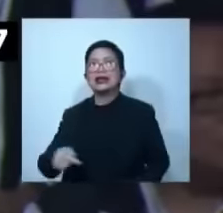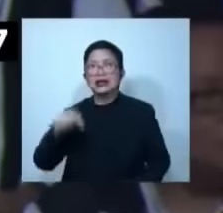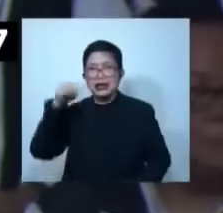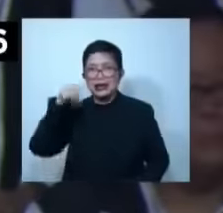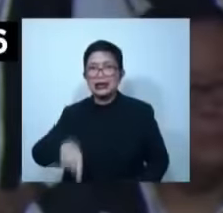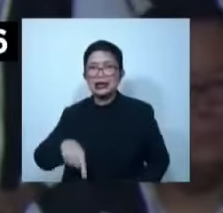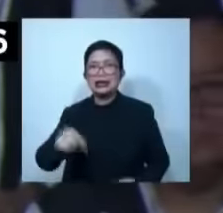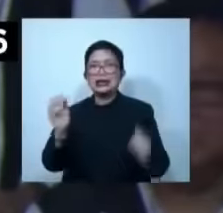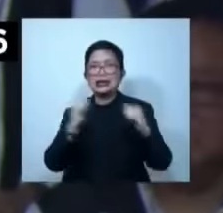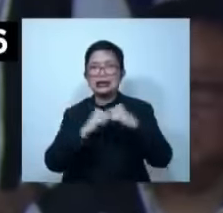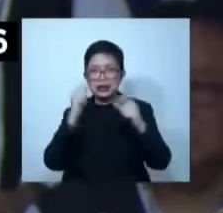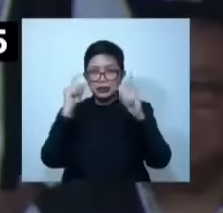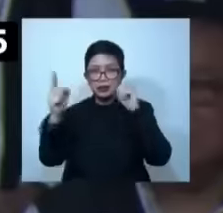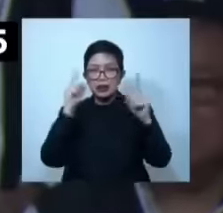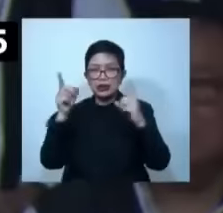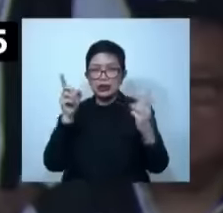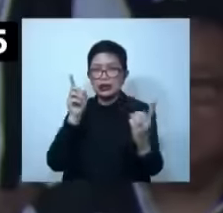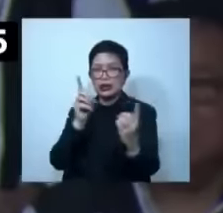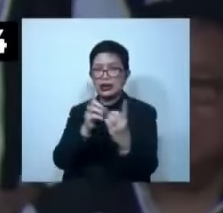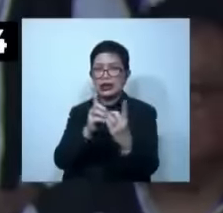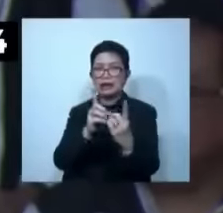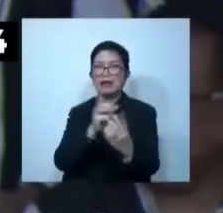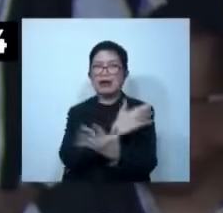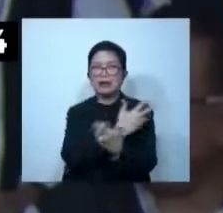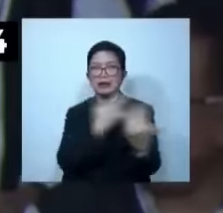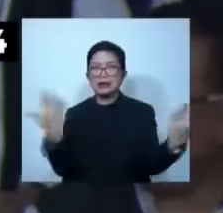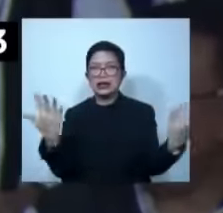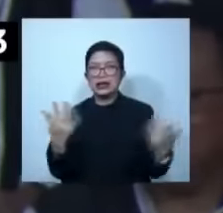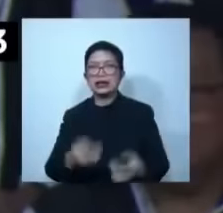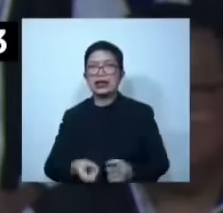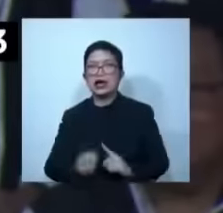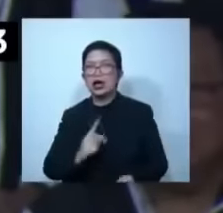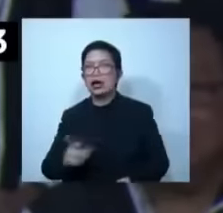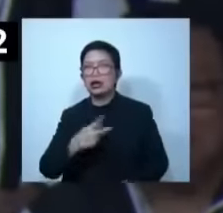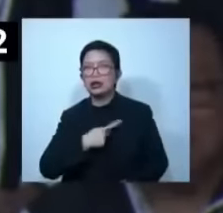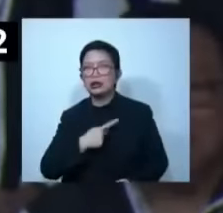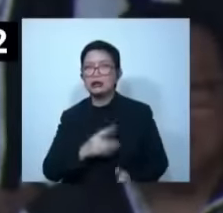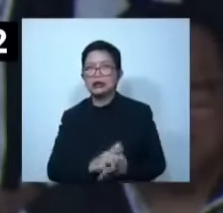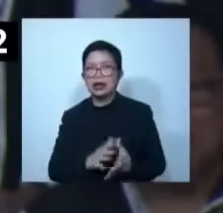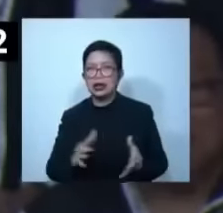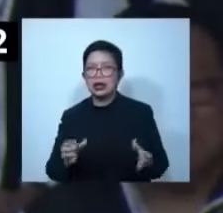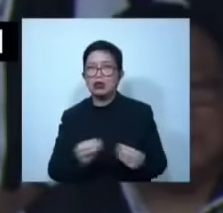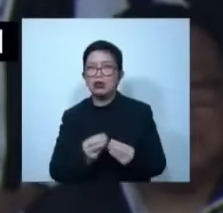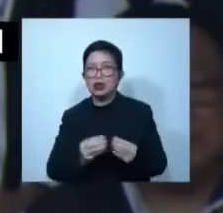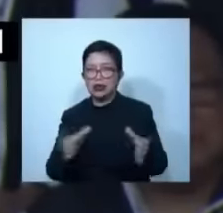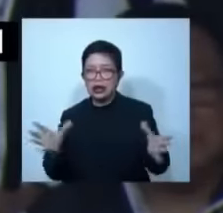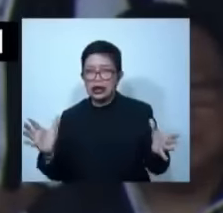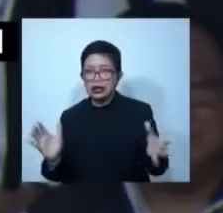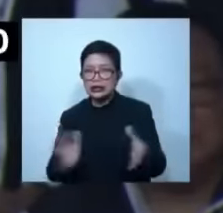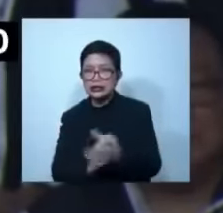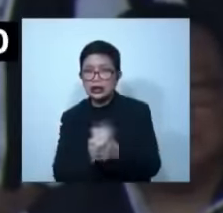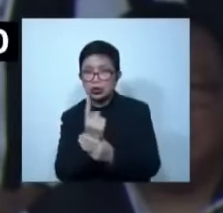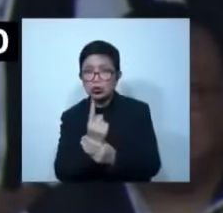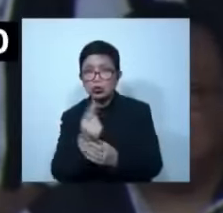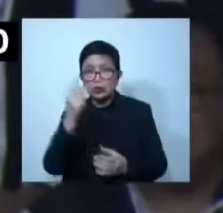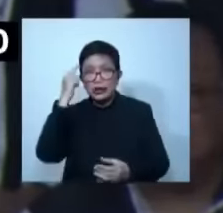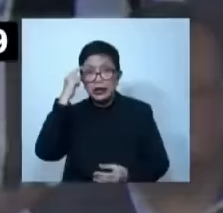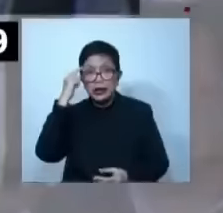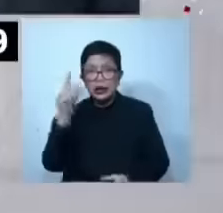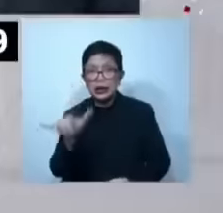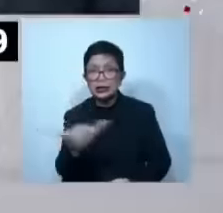politik di depan rakyat. Maka kalau kemudian kita bisa menyatukan yang saya sampaikan di awal, pikiran kita sudah